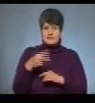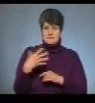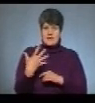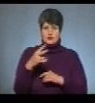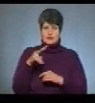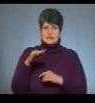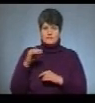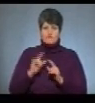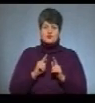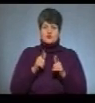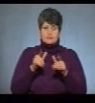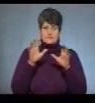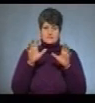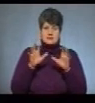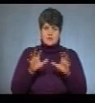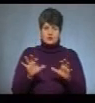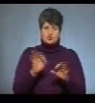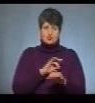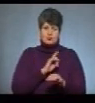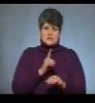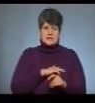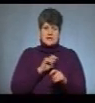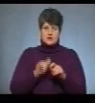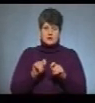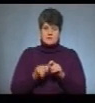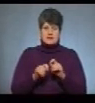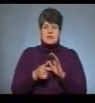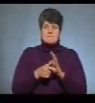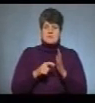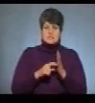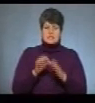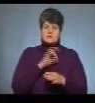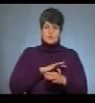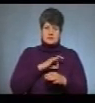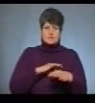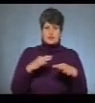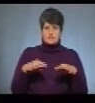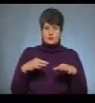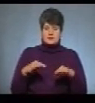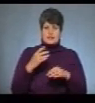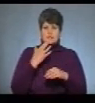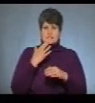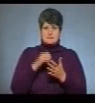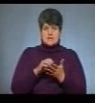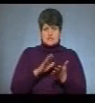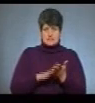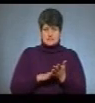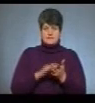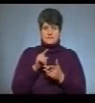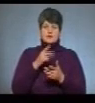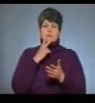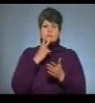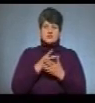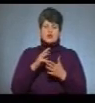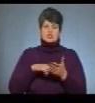листопада, вступив у силу закон щодо посилення контролю над переміщенням і використанням автомобілів на іноземній реєстрації. Він передбачає